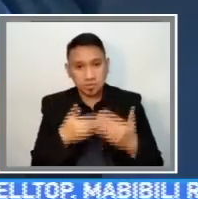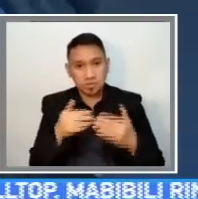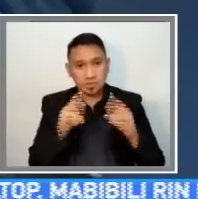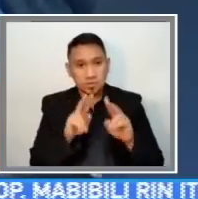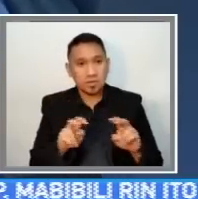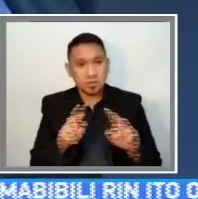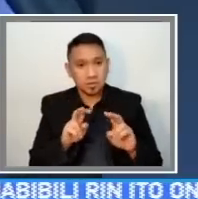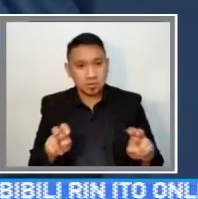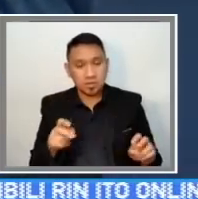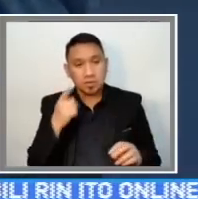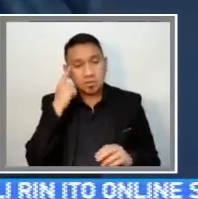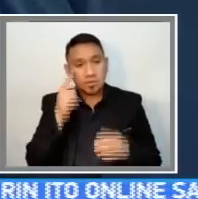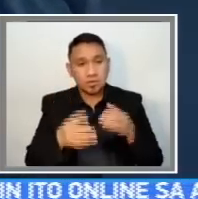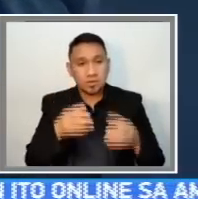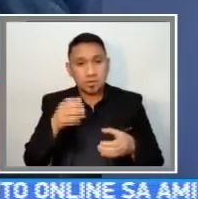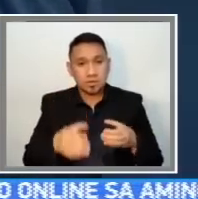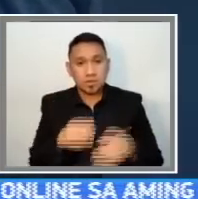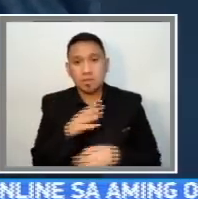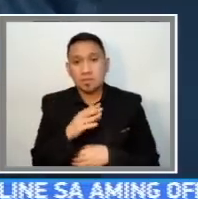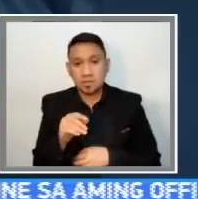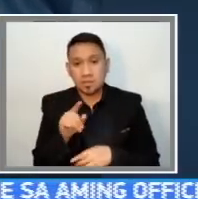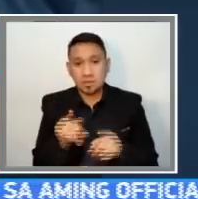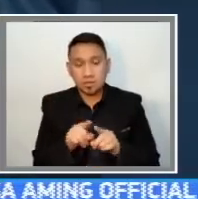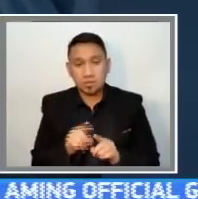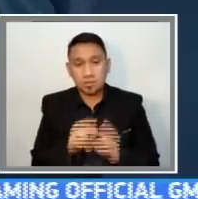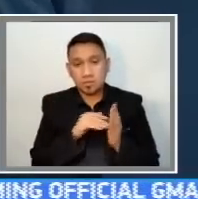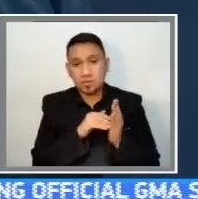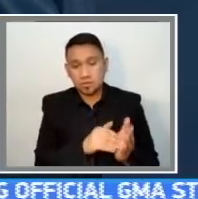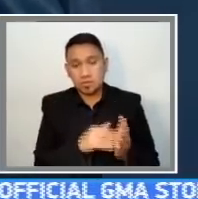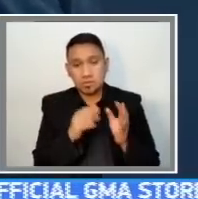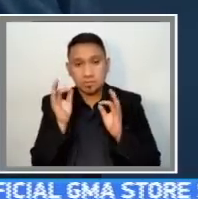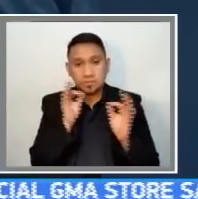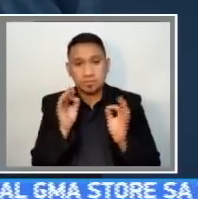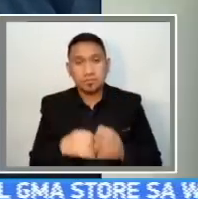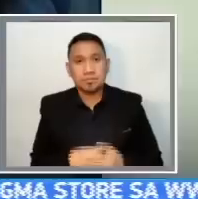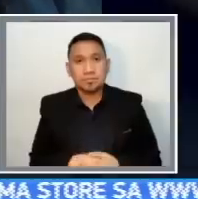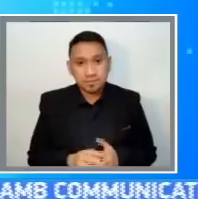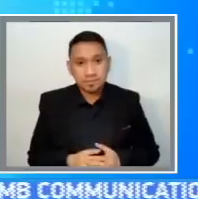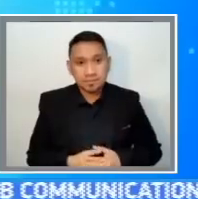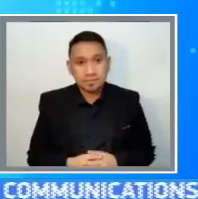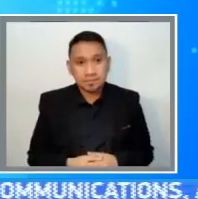mga kaso at sa paglaban sa ilegal na droga.